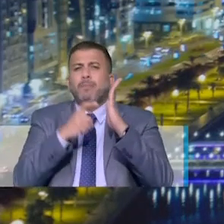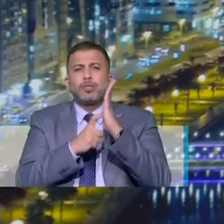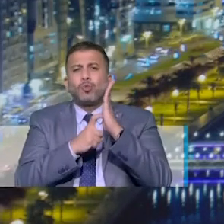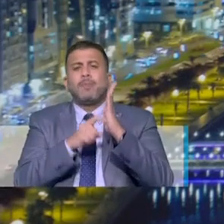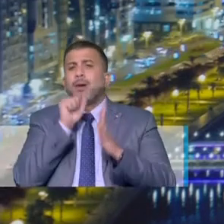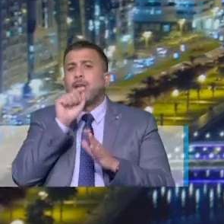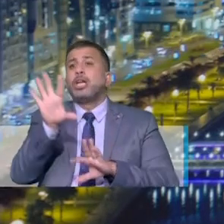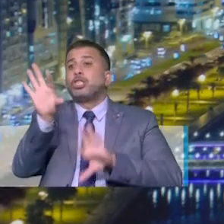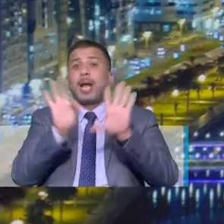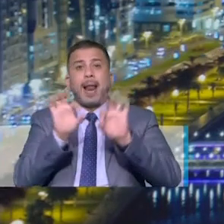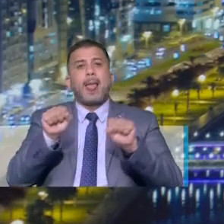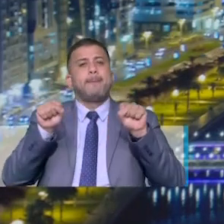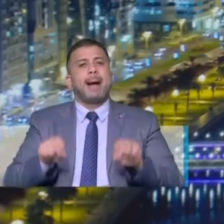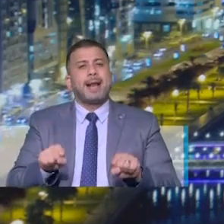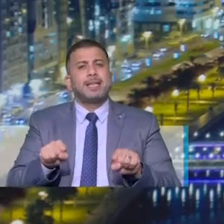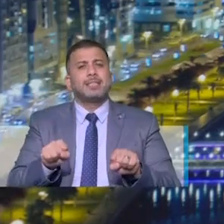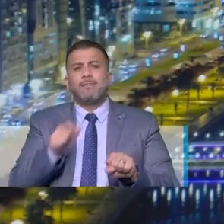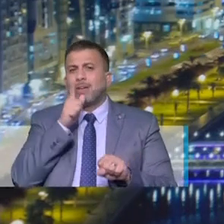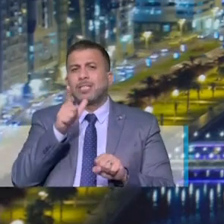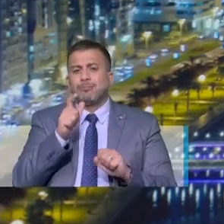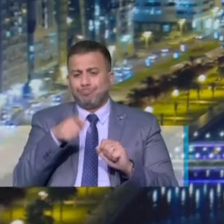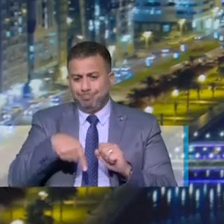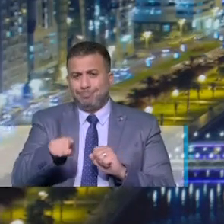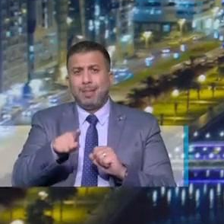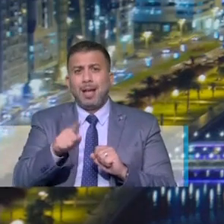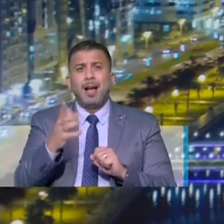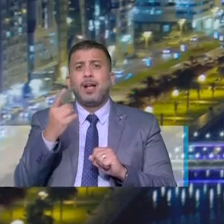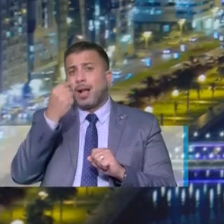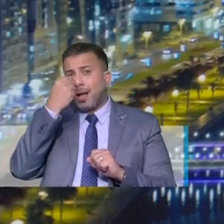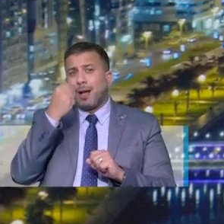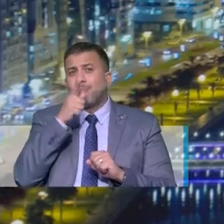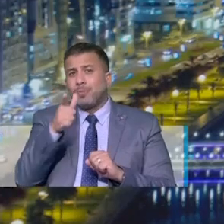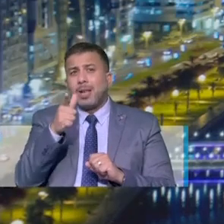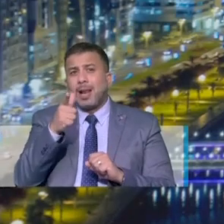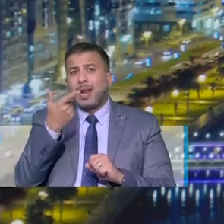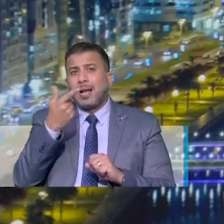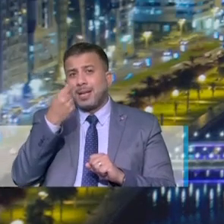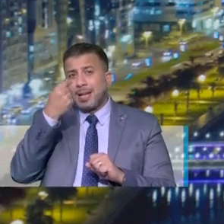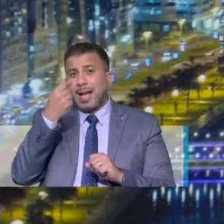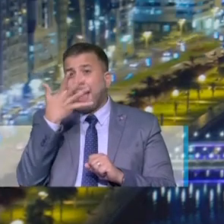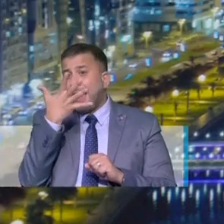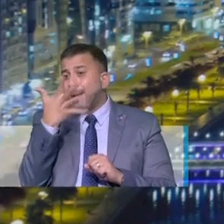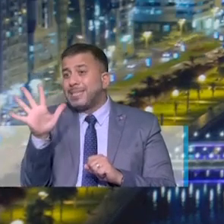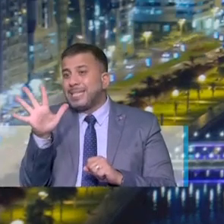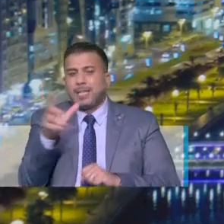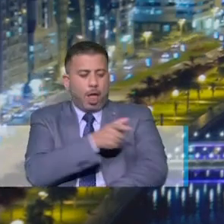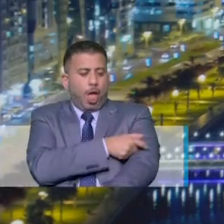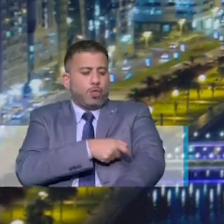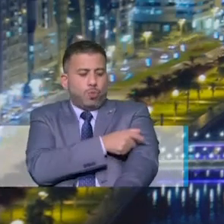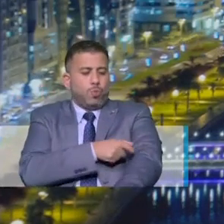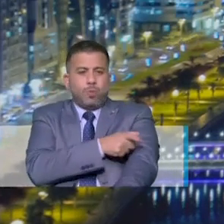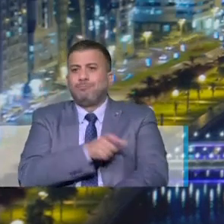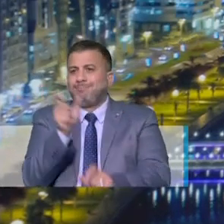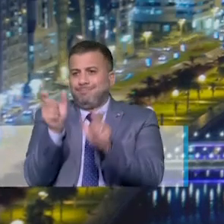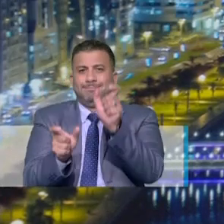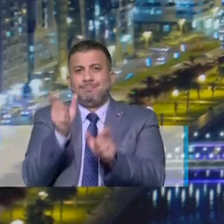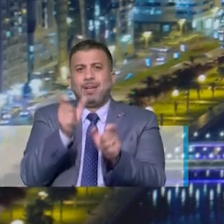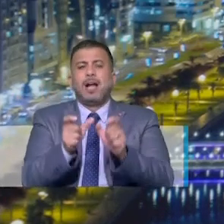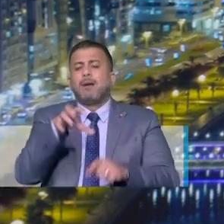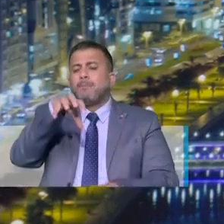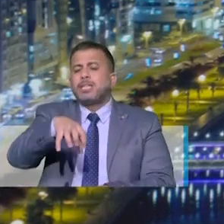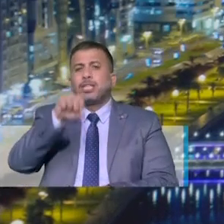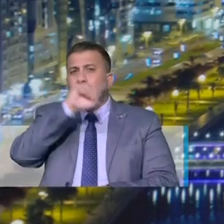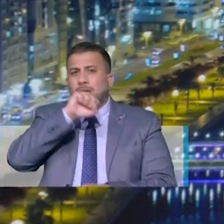ونص المرسوم على أن يشكل المجلس في فصله التشريعي 11 من 50 عضوا يمثلون مدينة